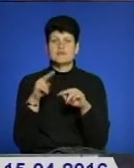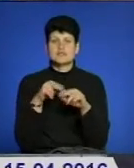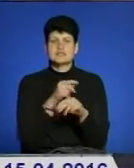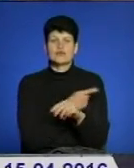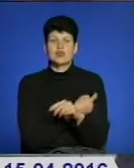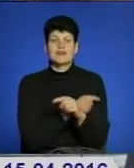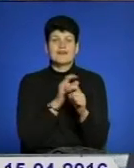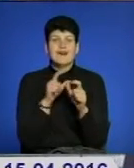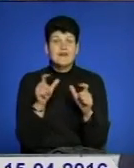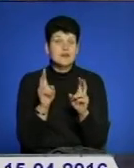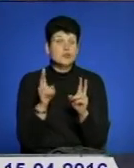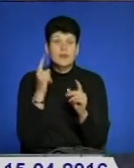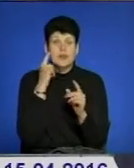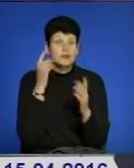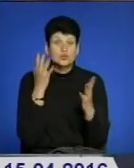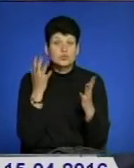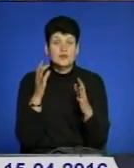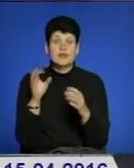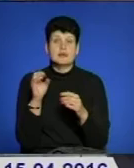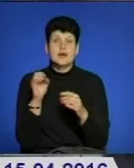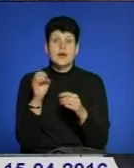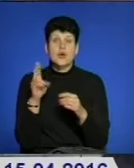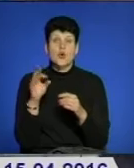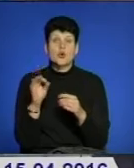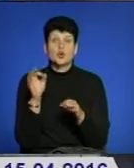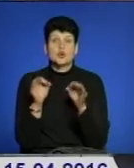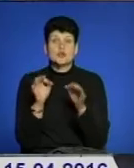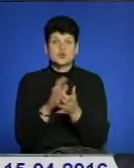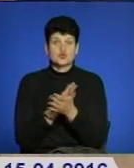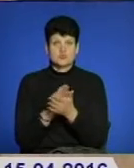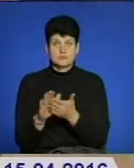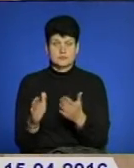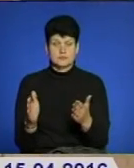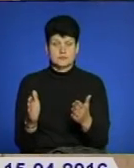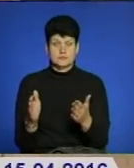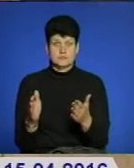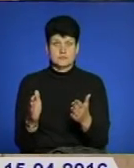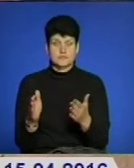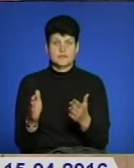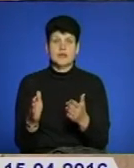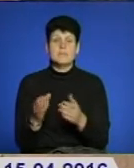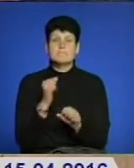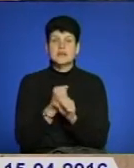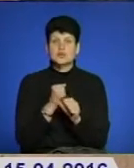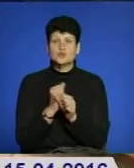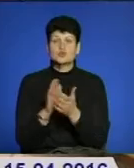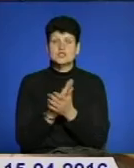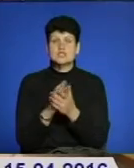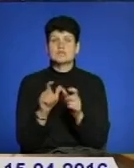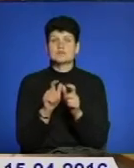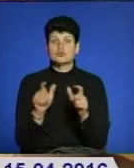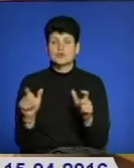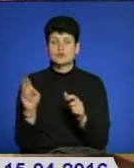але ніхто не задумується над екологічною безпекою області. Працюють очисні споруди в Шумську